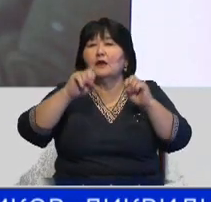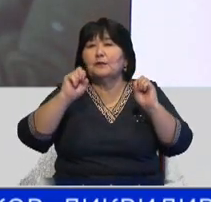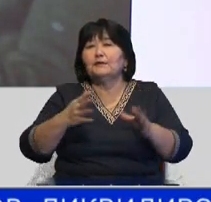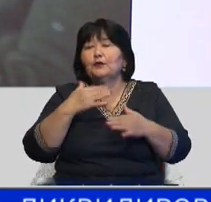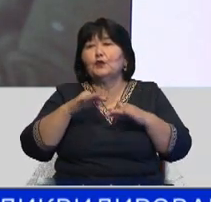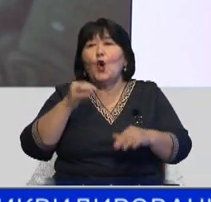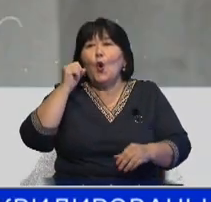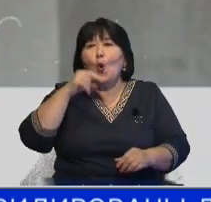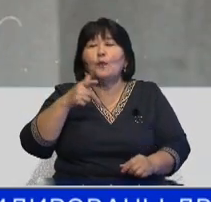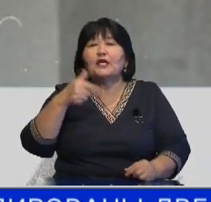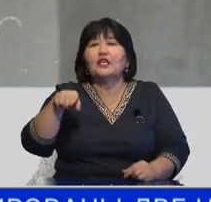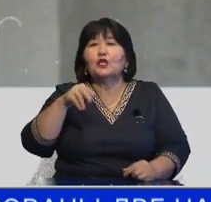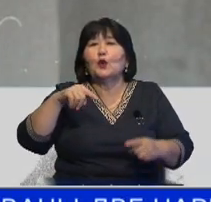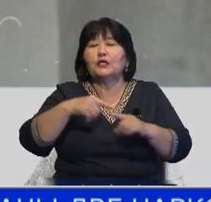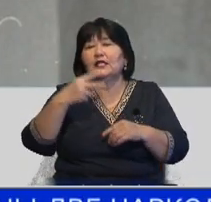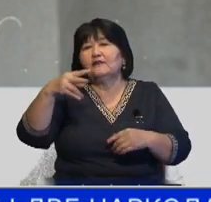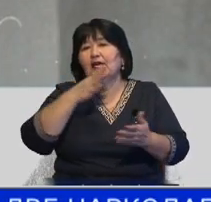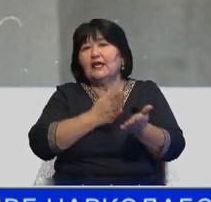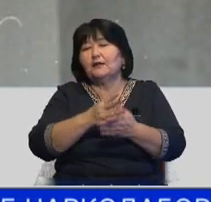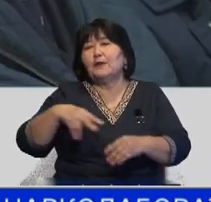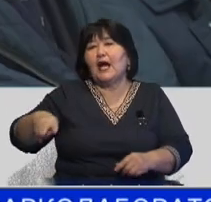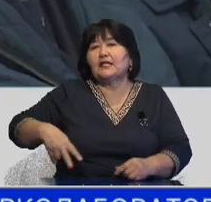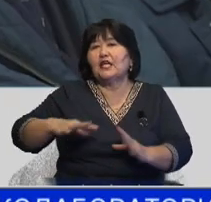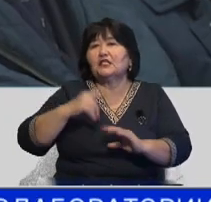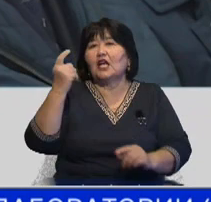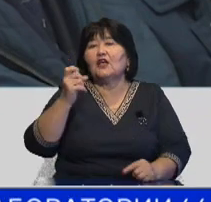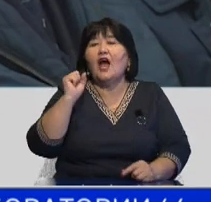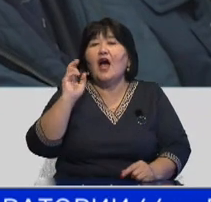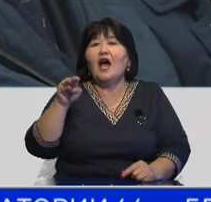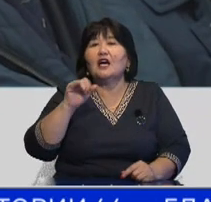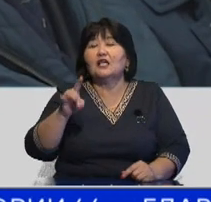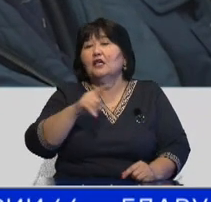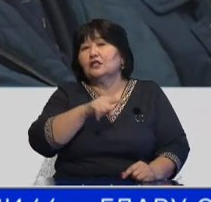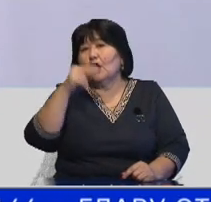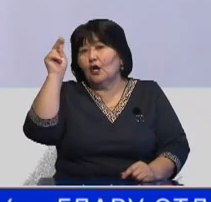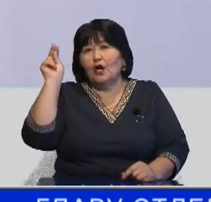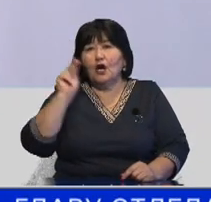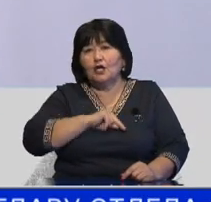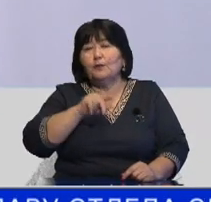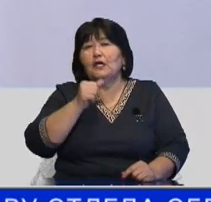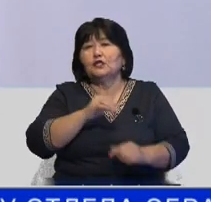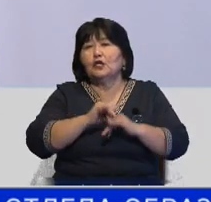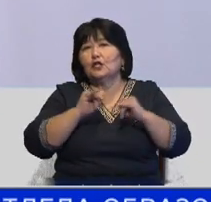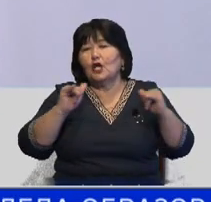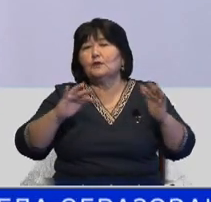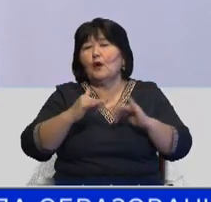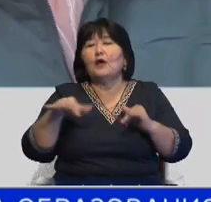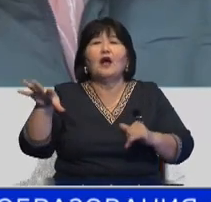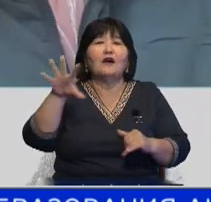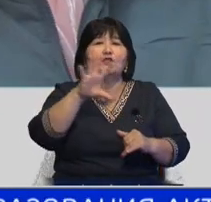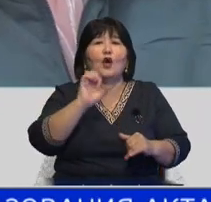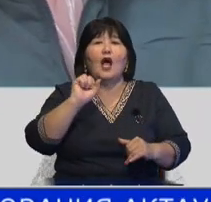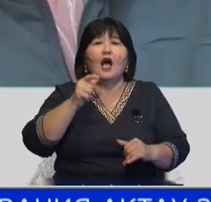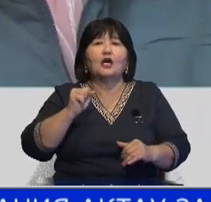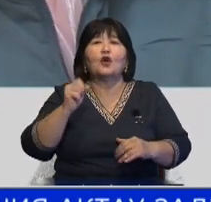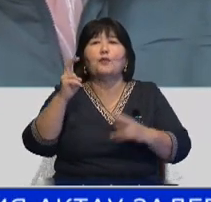дела. Опытный гидротехник в течение 20 лет был директором совхоза «Ахжар». За годы работал, сделал много для развития аула и всего